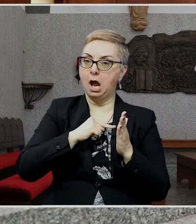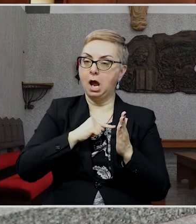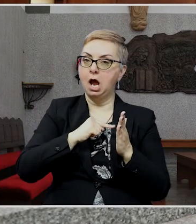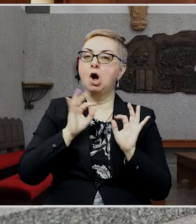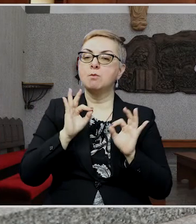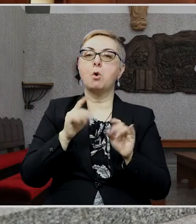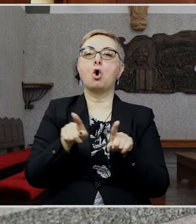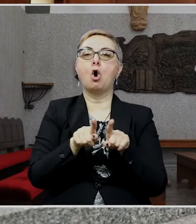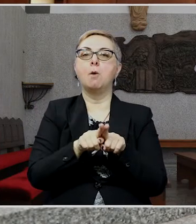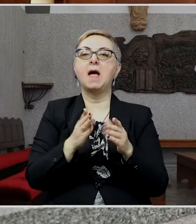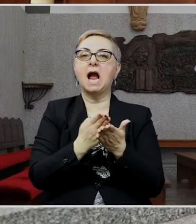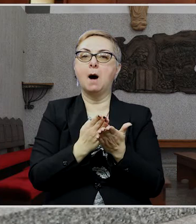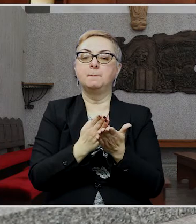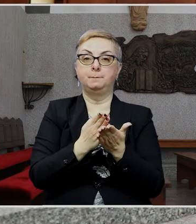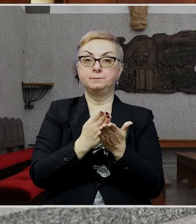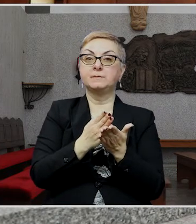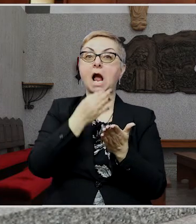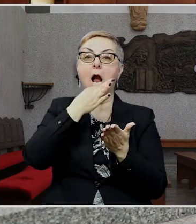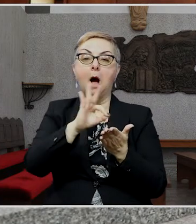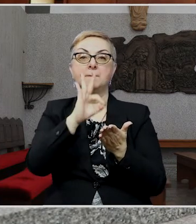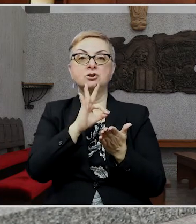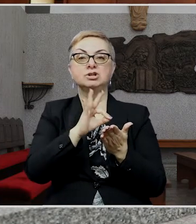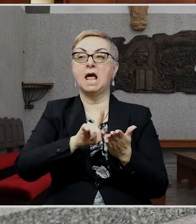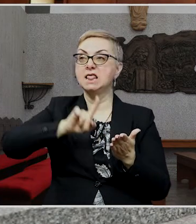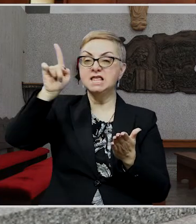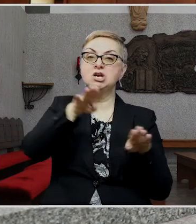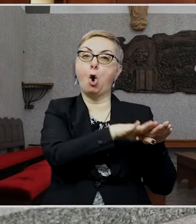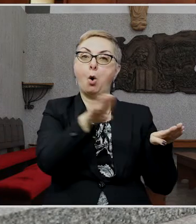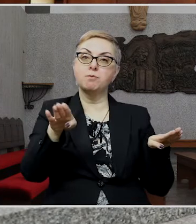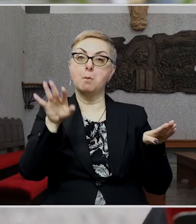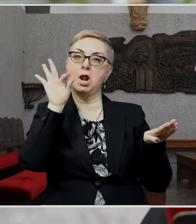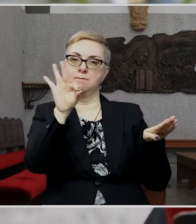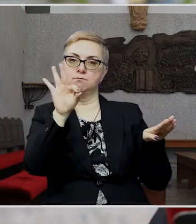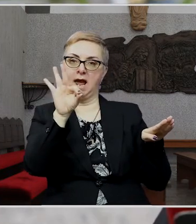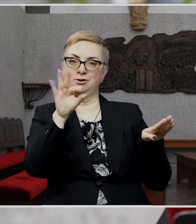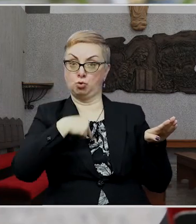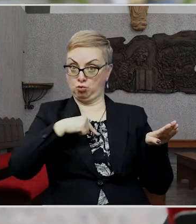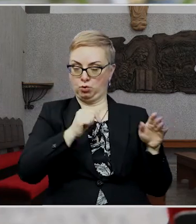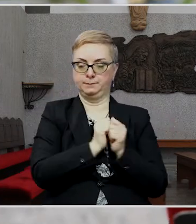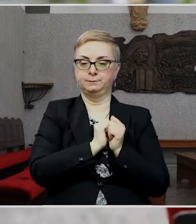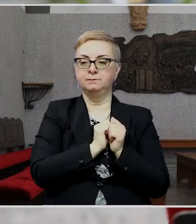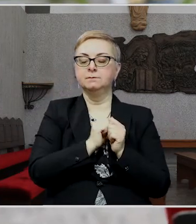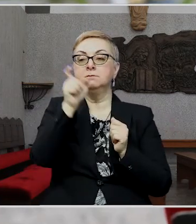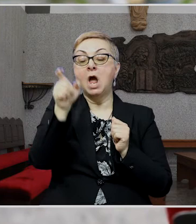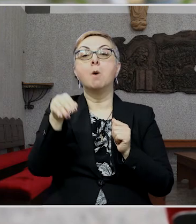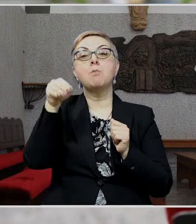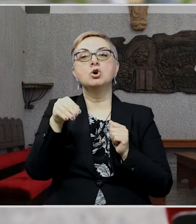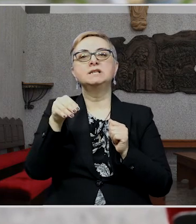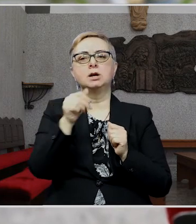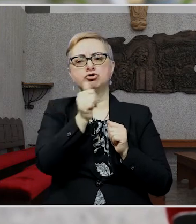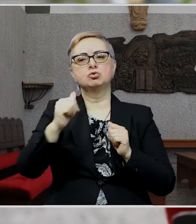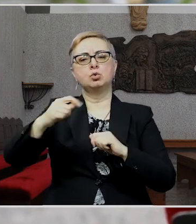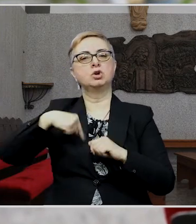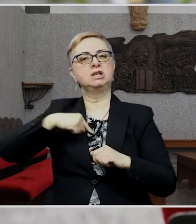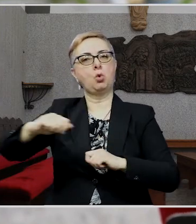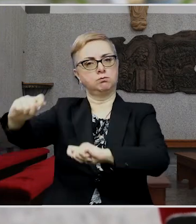essere intercessori stare tra dio e il popolo mosè allora sprona ognuno